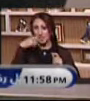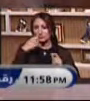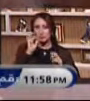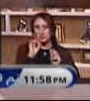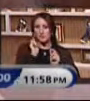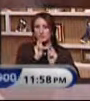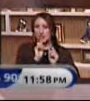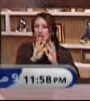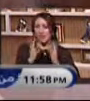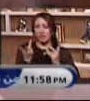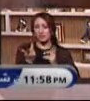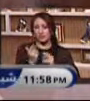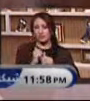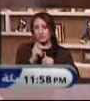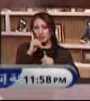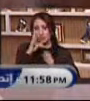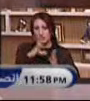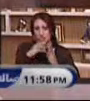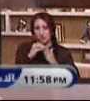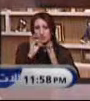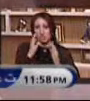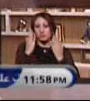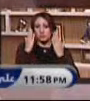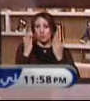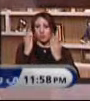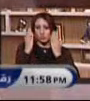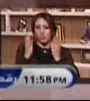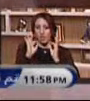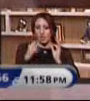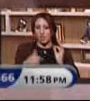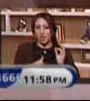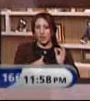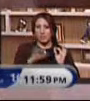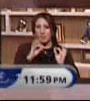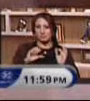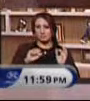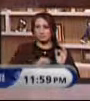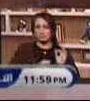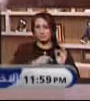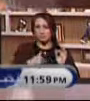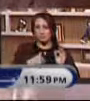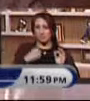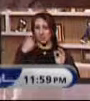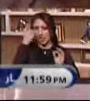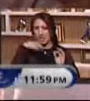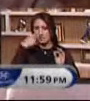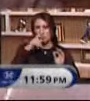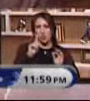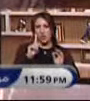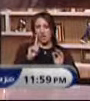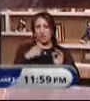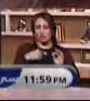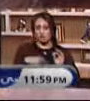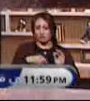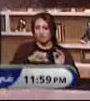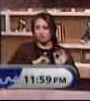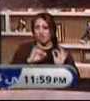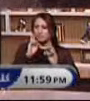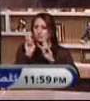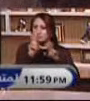بتشوف وسائل العلاج؟ شوف اولا كثره الدعاء الى الله ان يلين الله قلبه. سيدنا عمر اول خطبه اول كلمه قالها اما